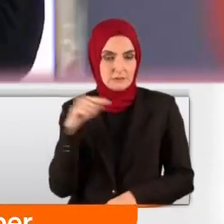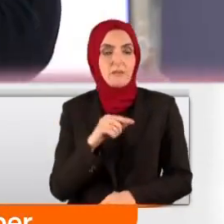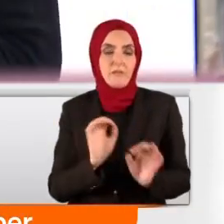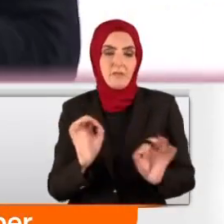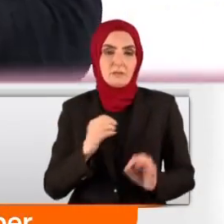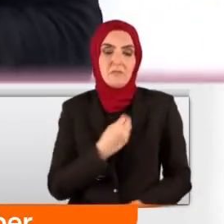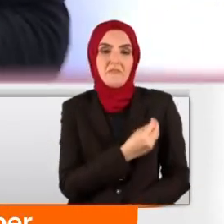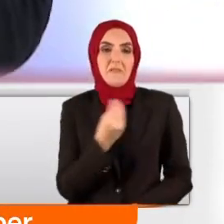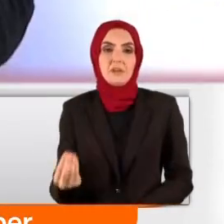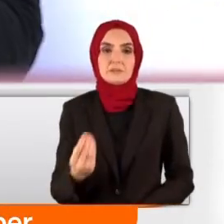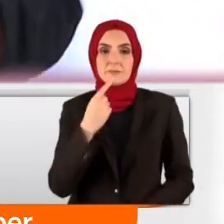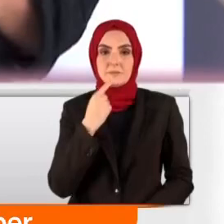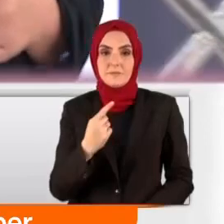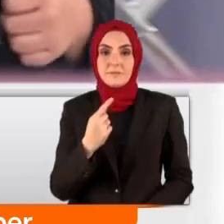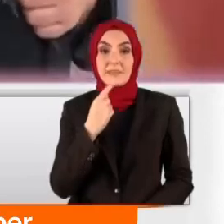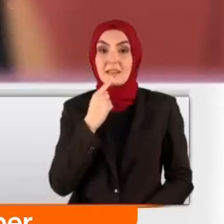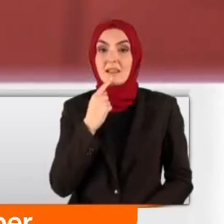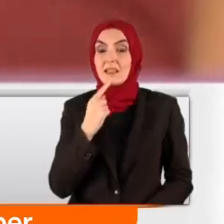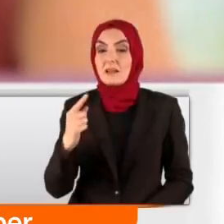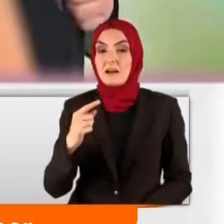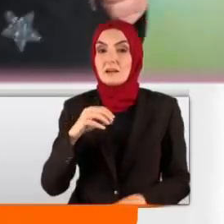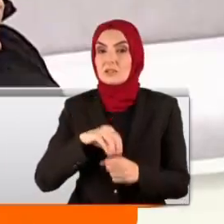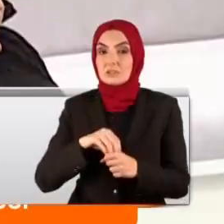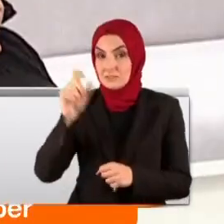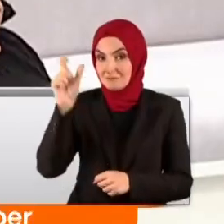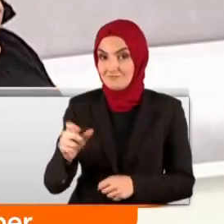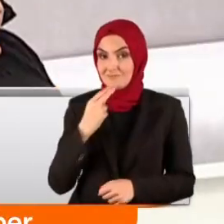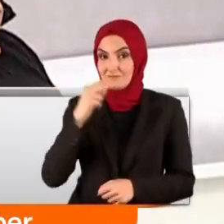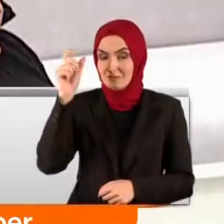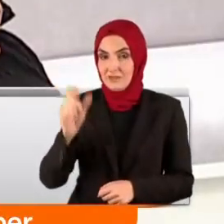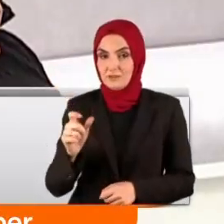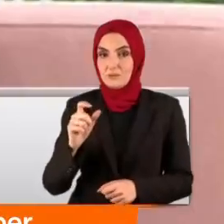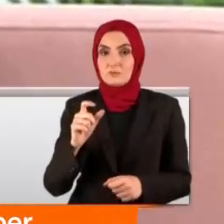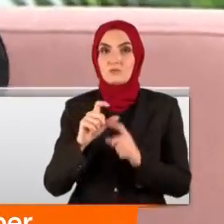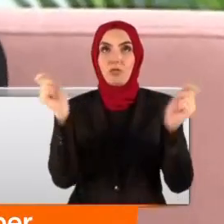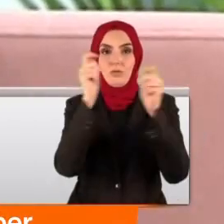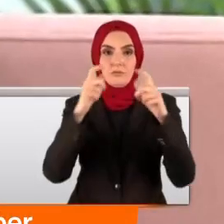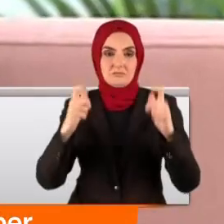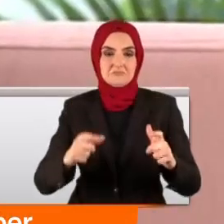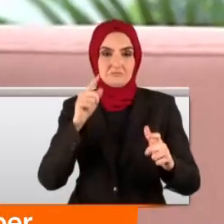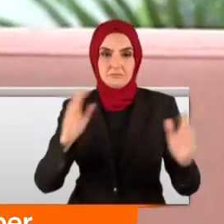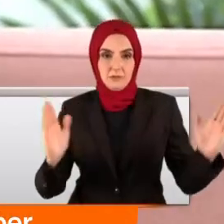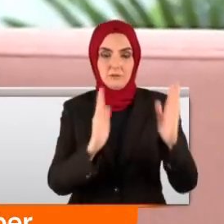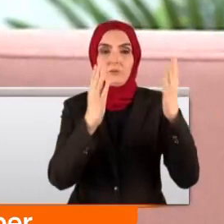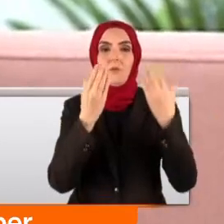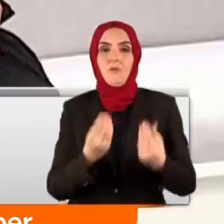odağındaki Şaduman Zeyrek stüdyoda eşiyle karşı karşıya geldi. Ama tüm suçlamaları reddetti. Ne yüzünden geldin sen ya? Ne yüzünden geldin?